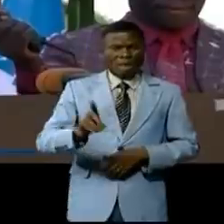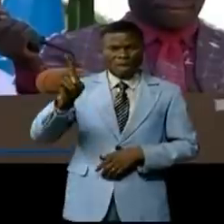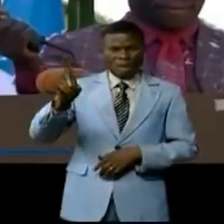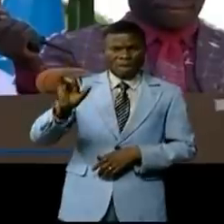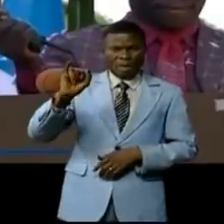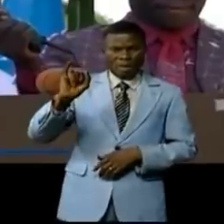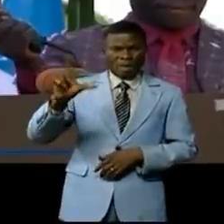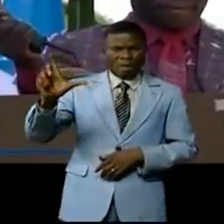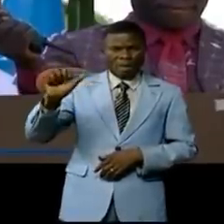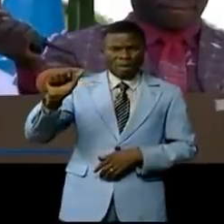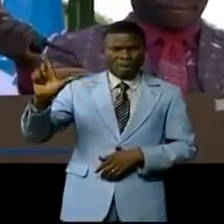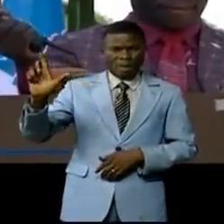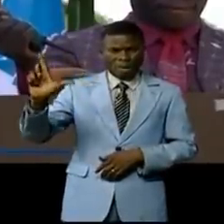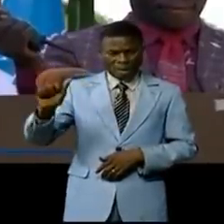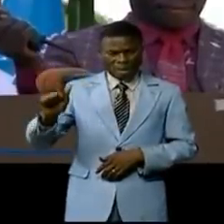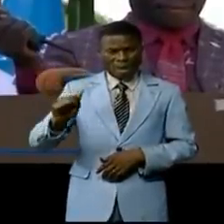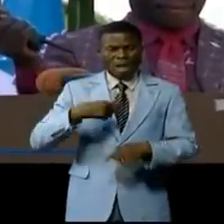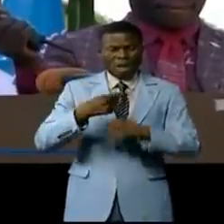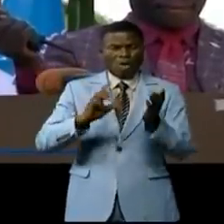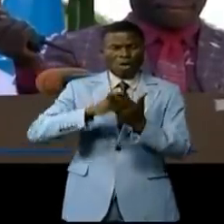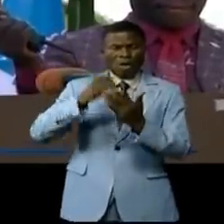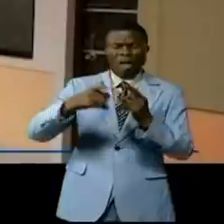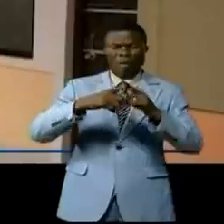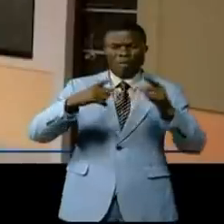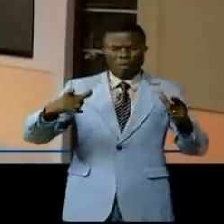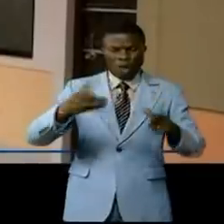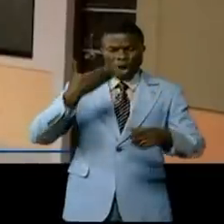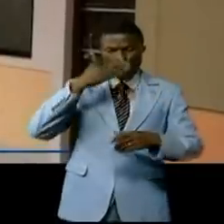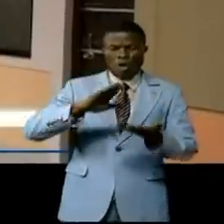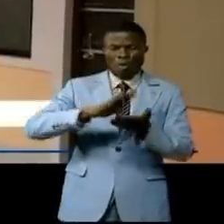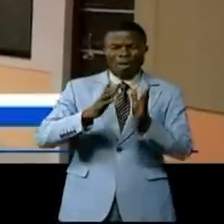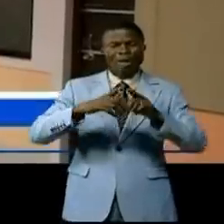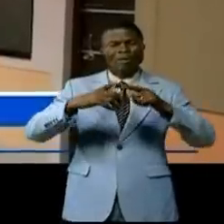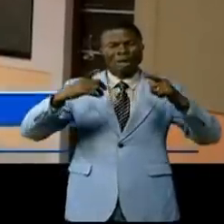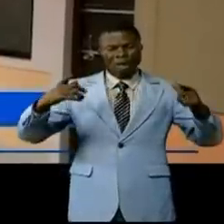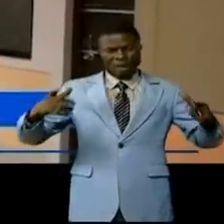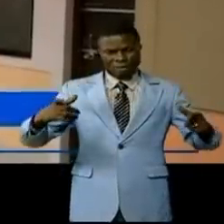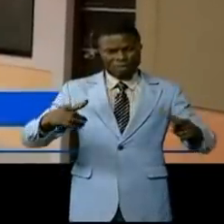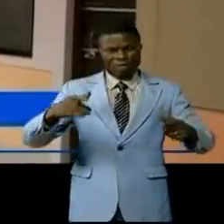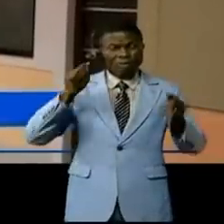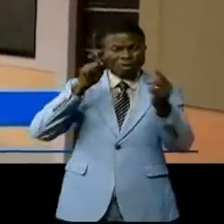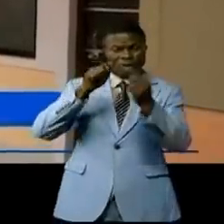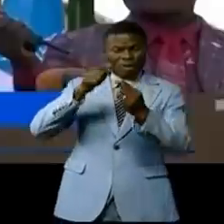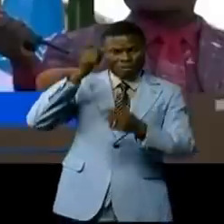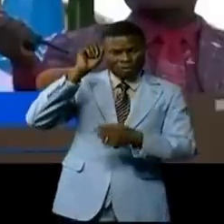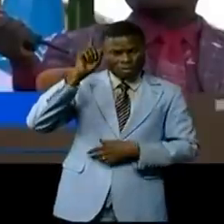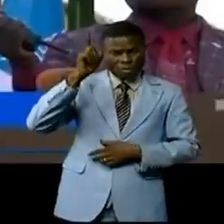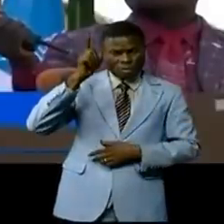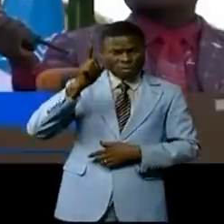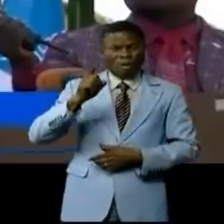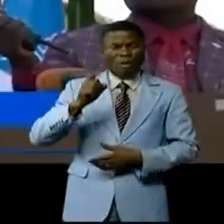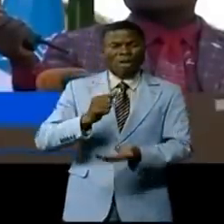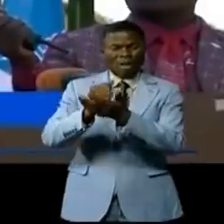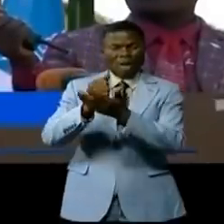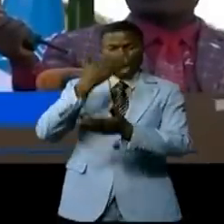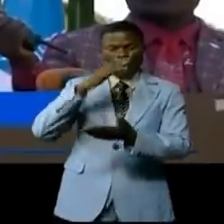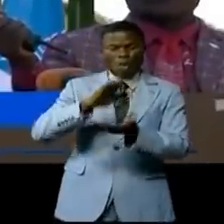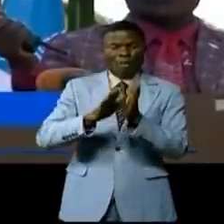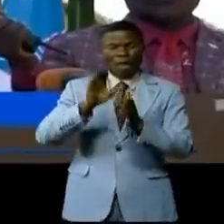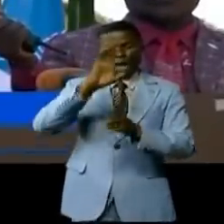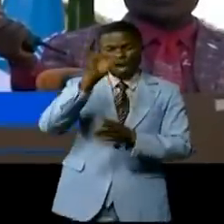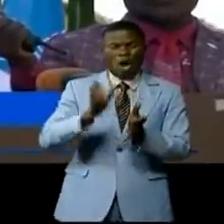lancée dans un grand projet d'agrandissement du centre de santé de Kanina dans le but d'en faire un hôpital communal